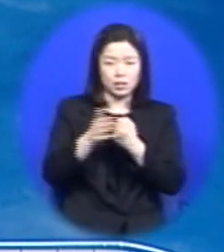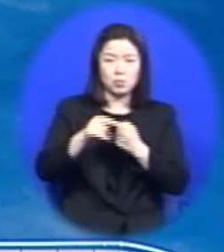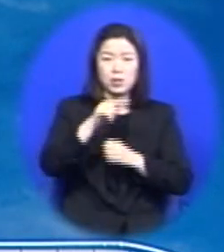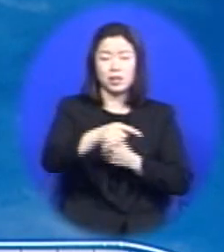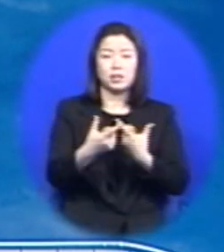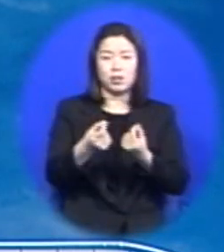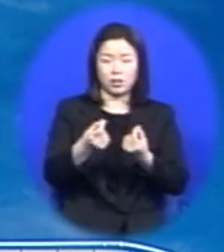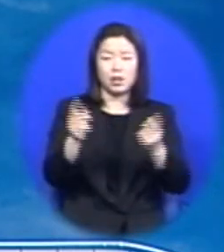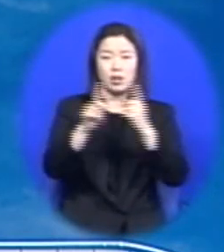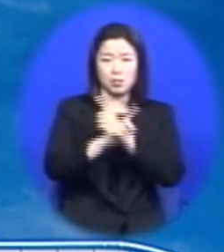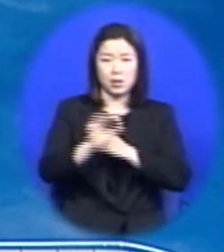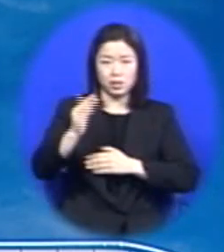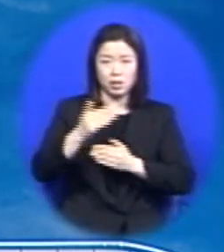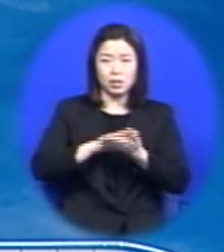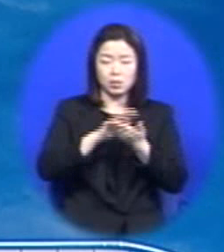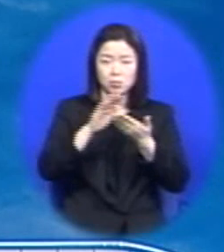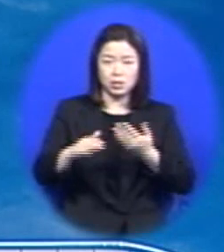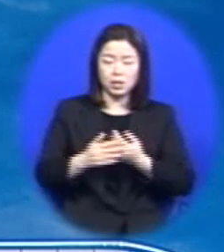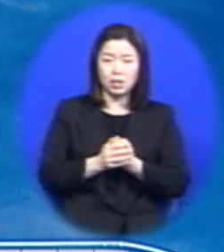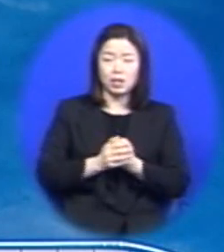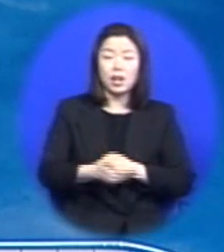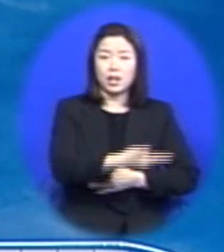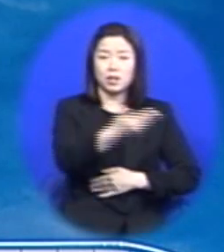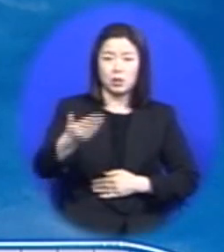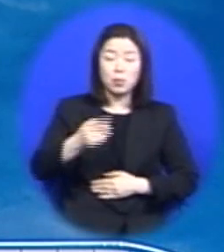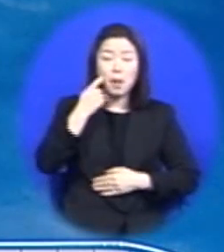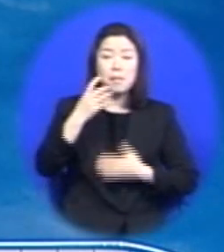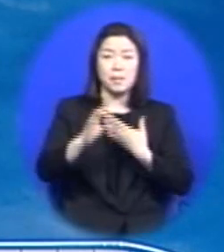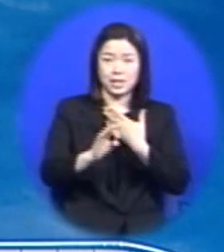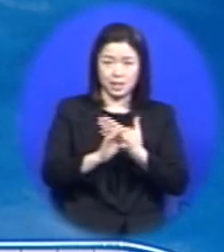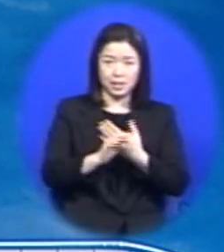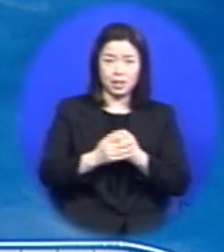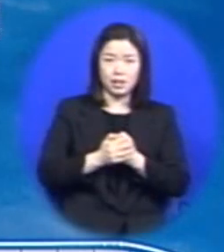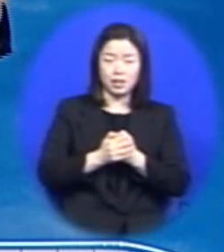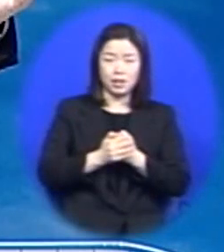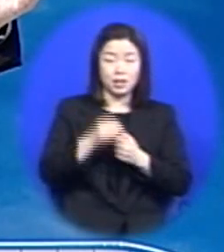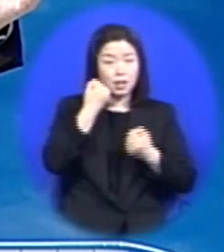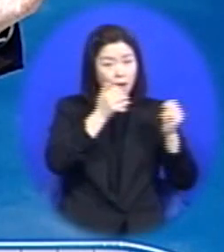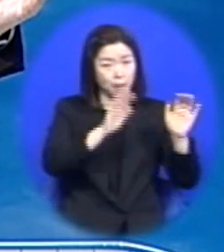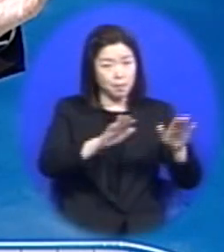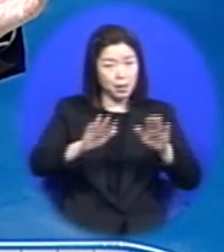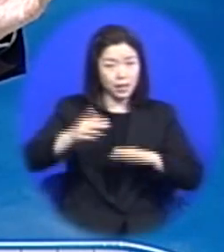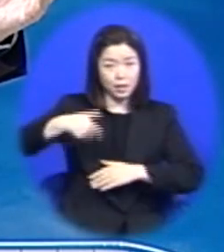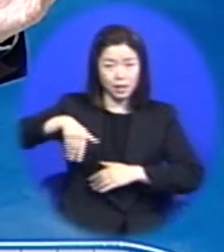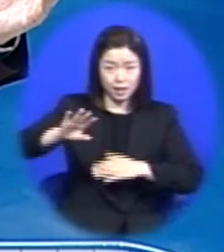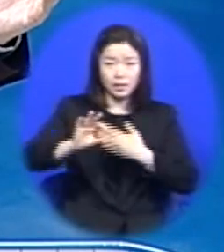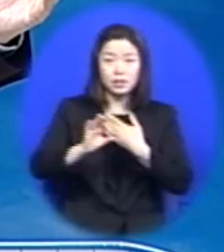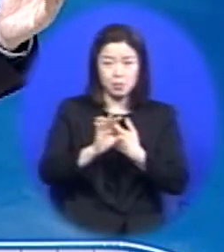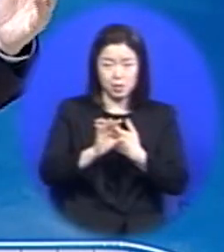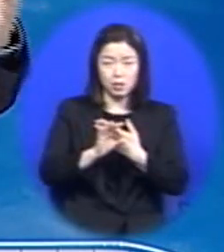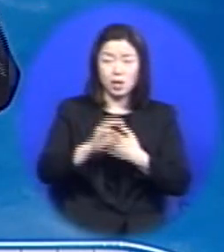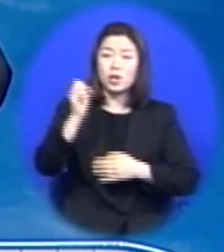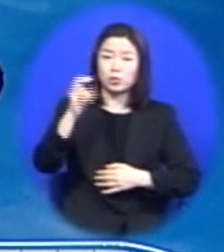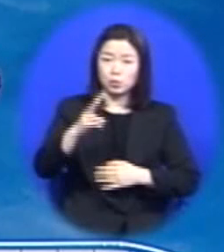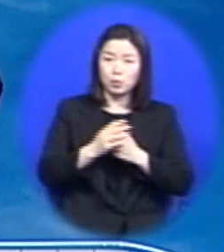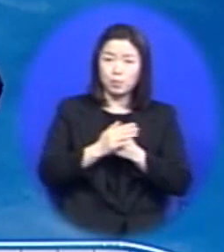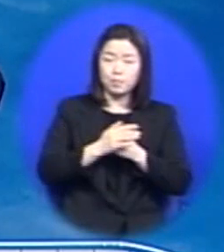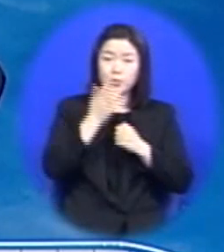되더라고요. 여러분, 만약에 바닷가에 갔었다면 또는